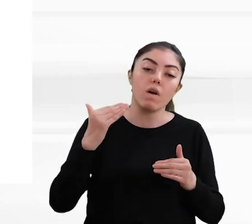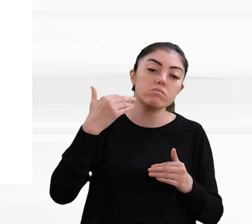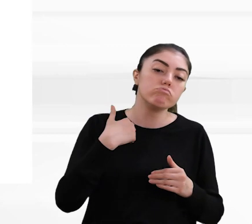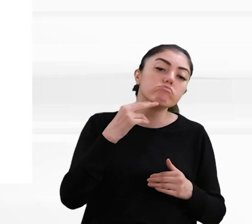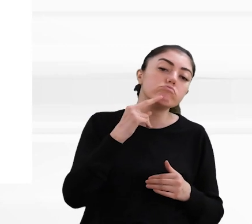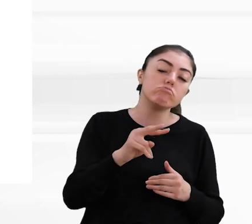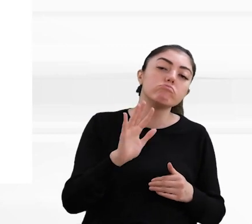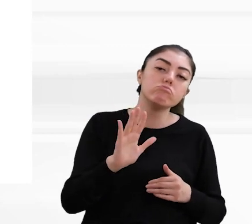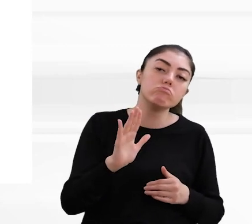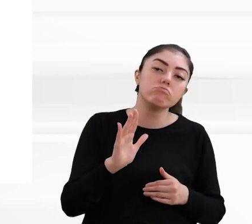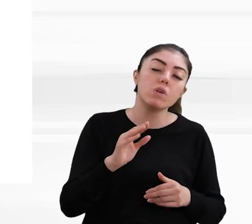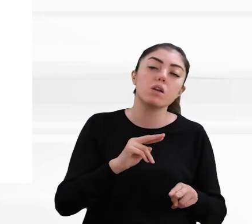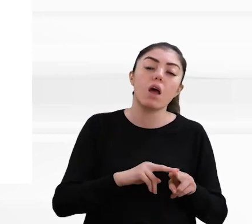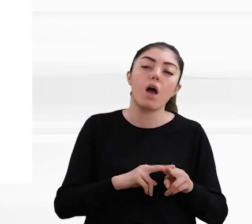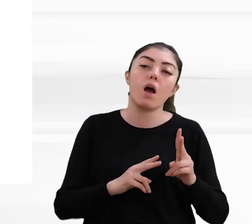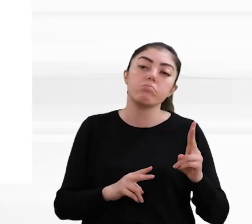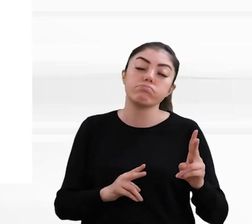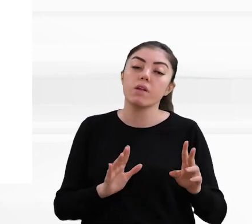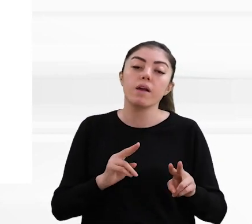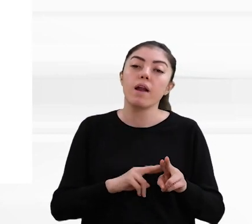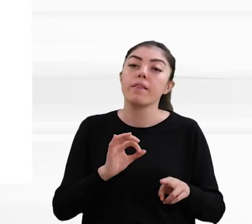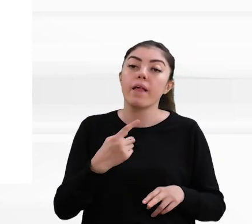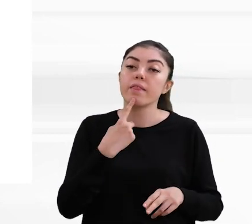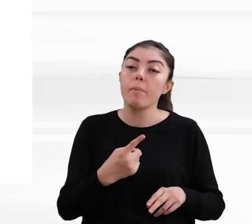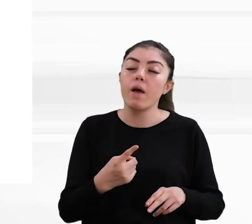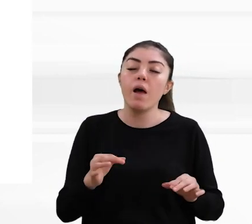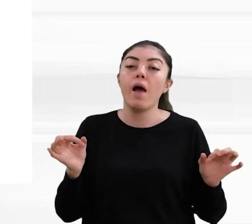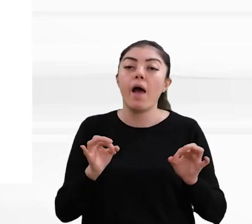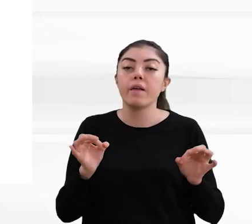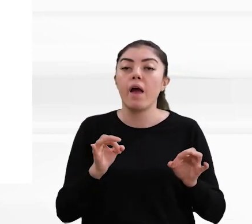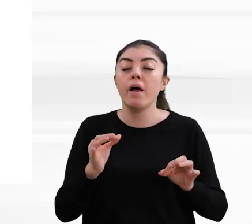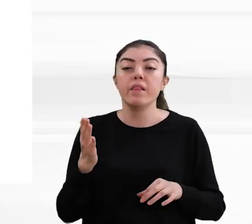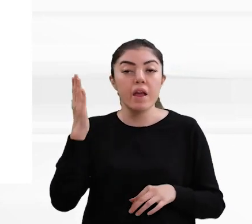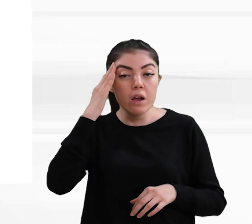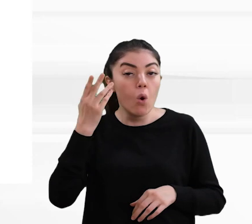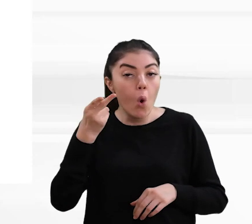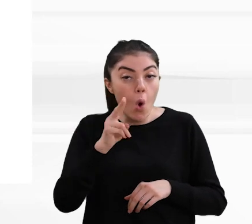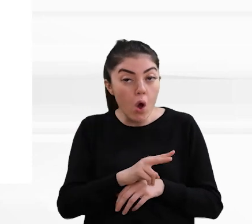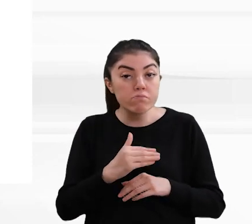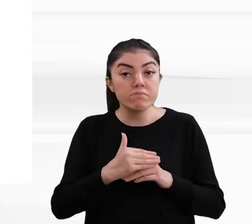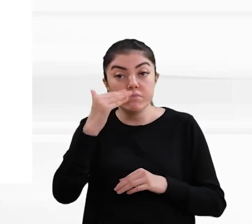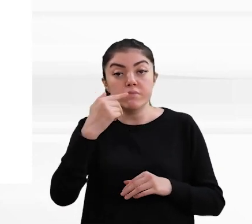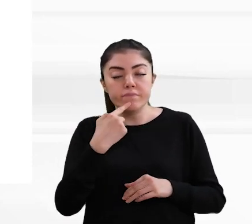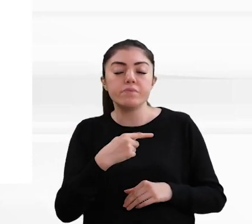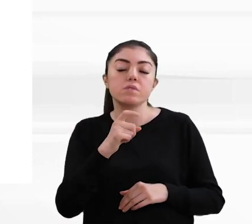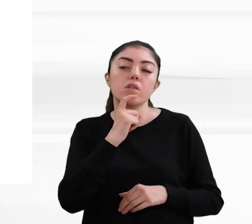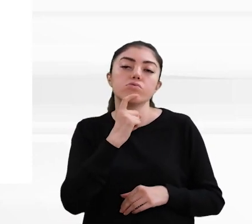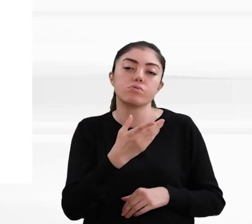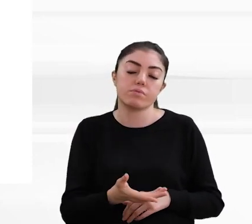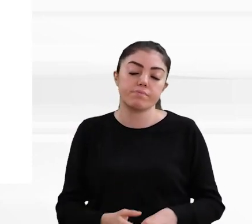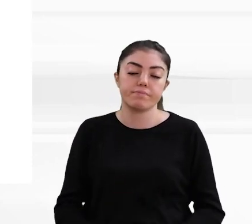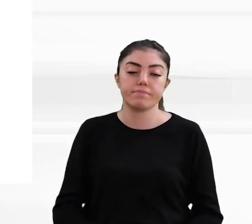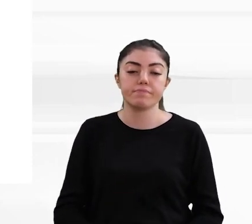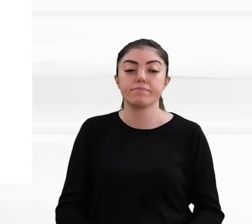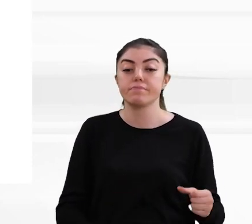fazla olduğunu gözlemliyoruz kal popülasyonda özel Kabe erken yaşta ölüm oranı yüksektir yanlış bir